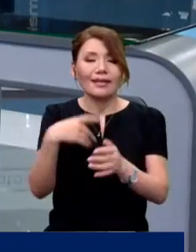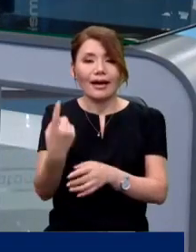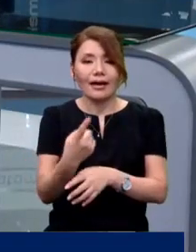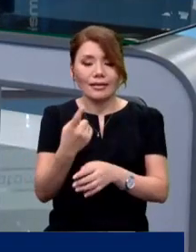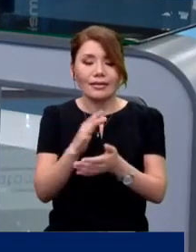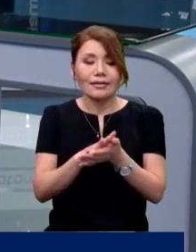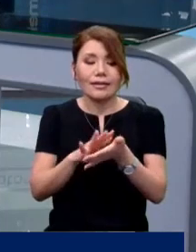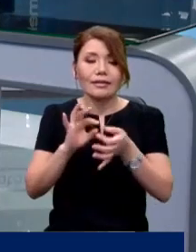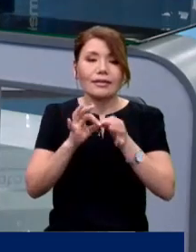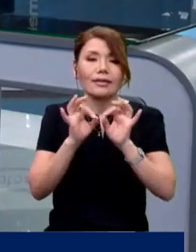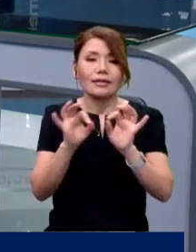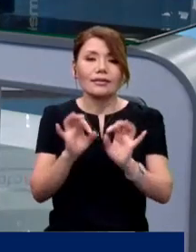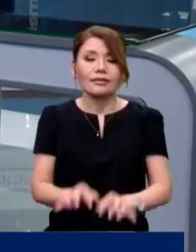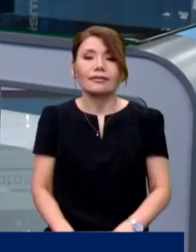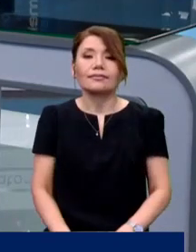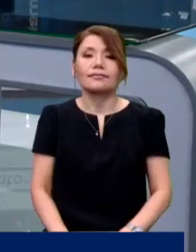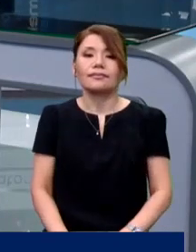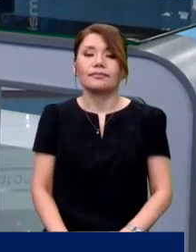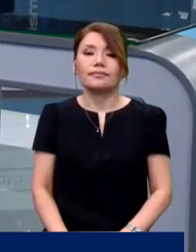әріптесім Жанболат Санияз біліп келді.